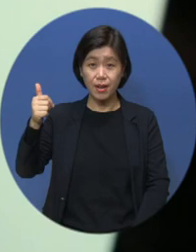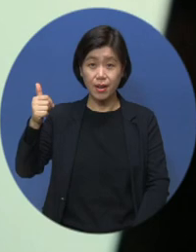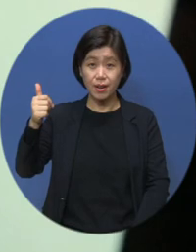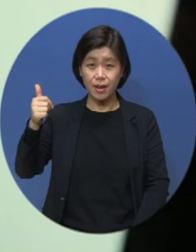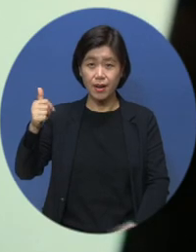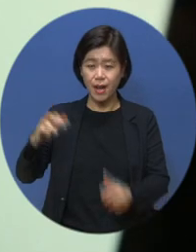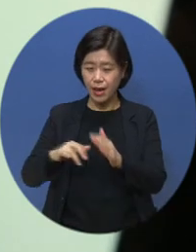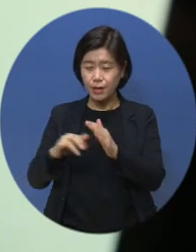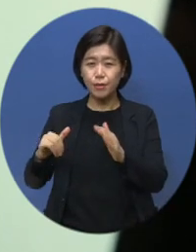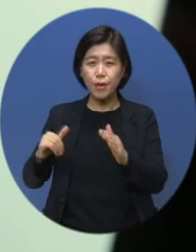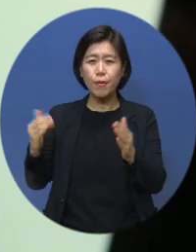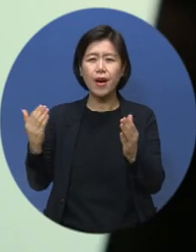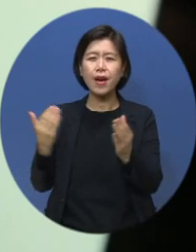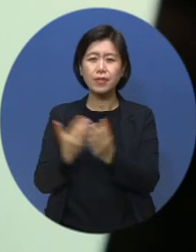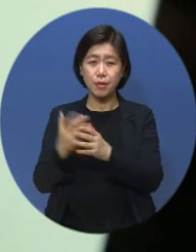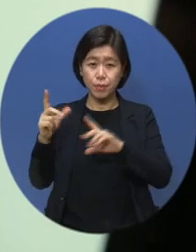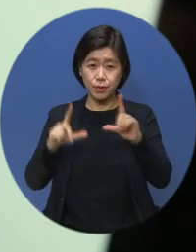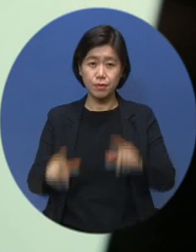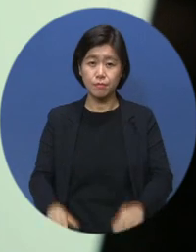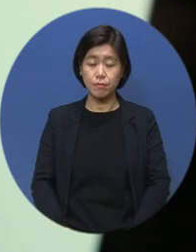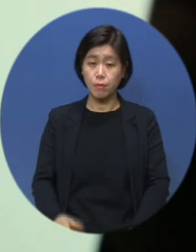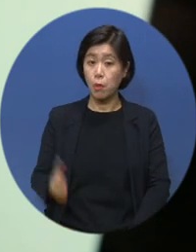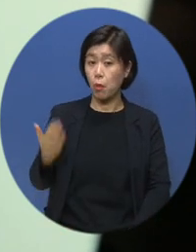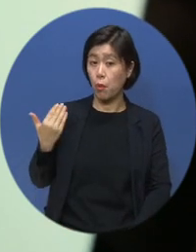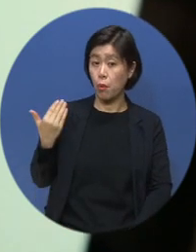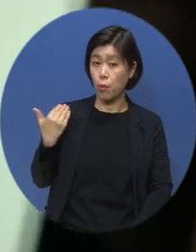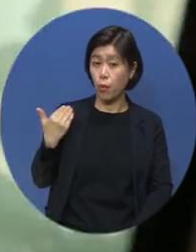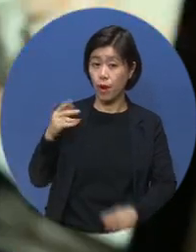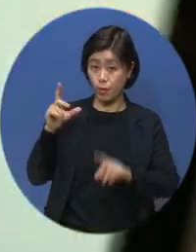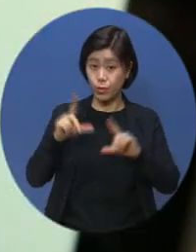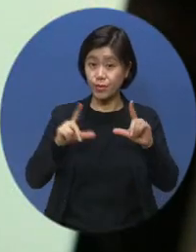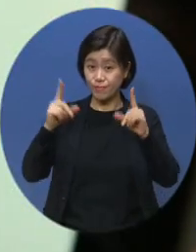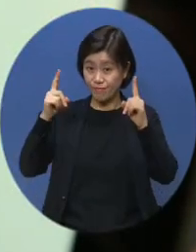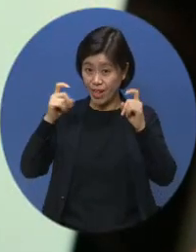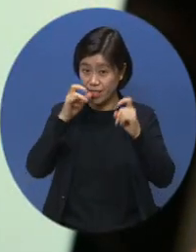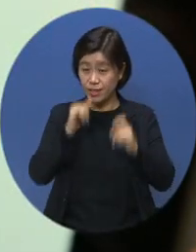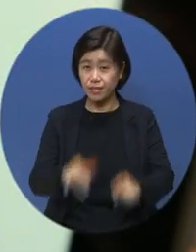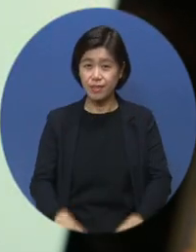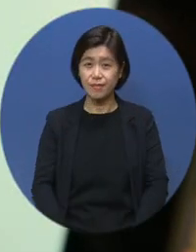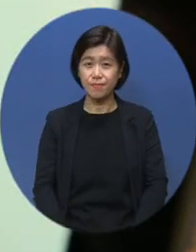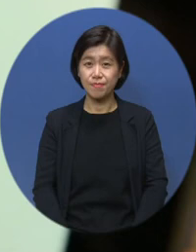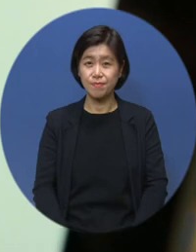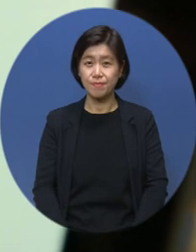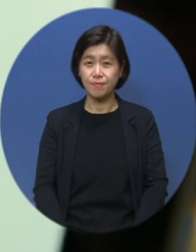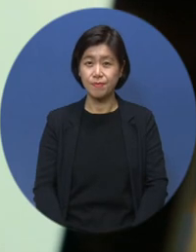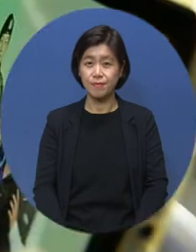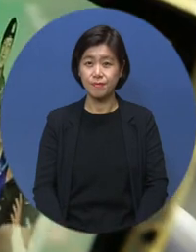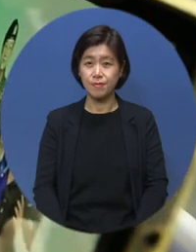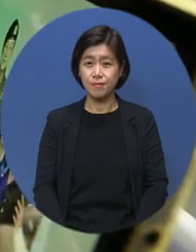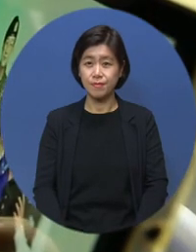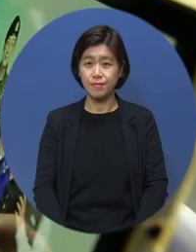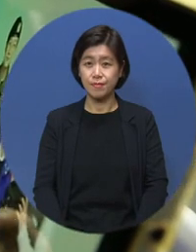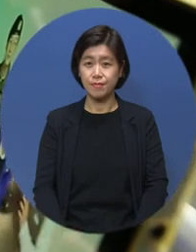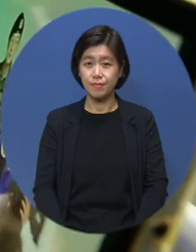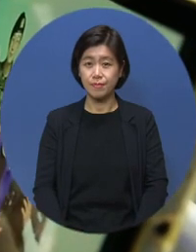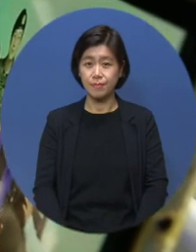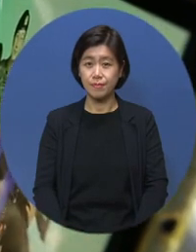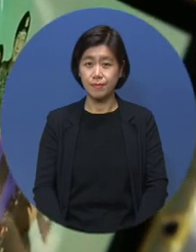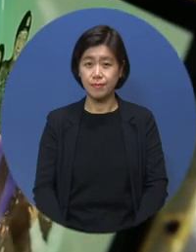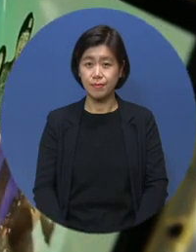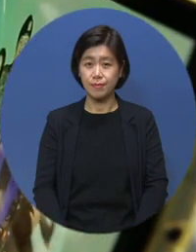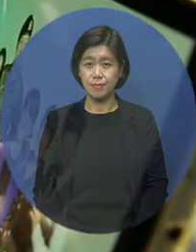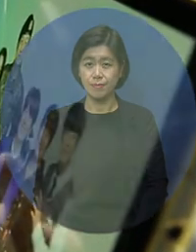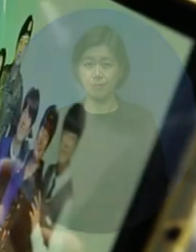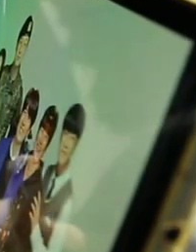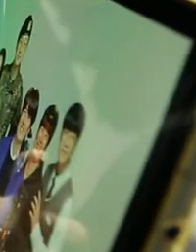사진 비교적 최근 모습인 것 같은데요 2분 터 똑같죠 안 그래 스포는 살짝